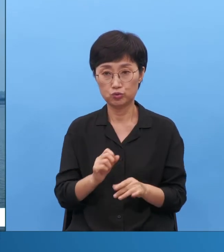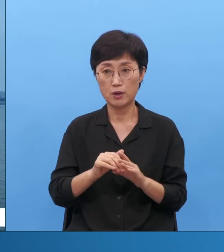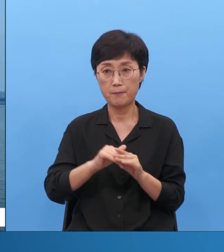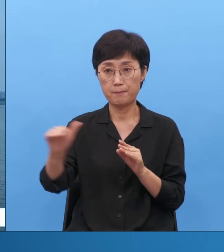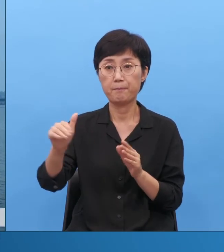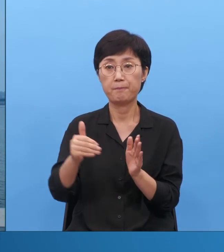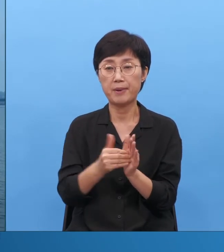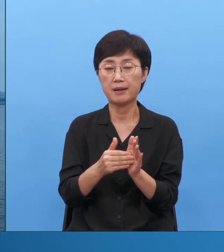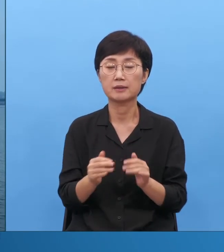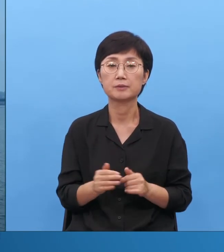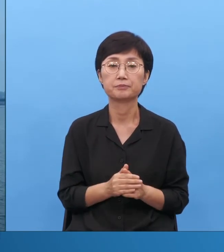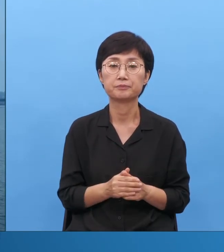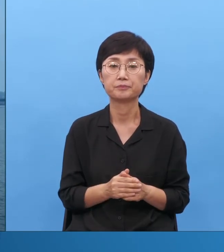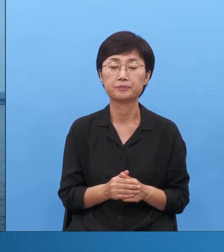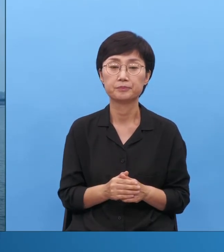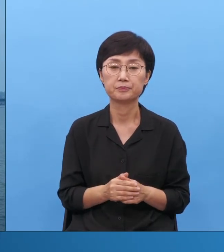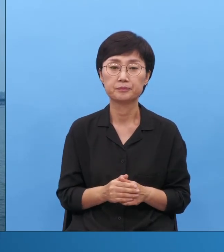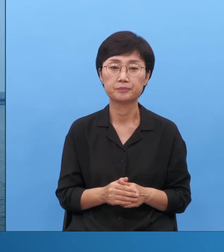발송됐습니다.